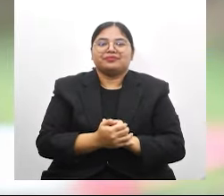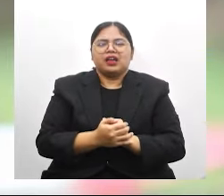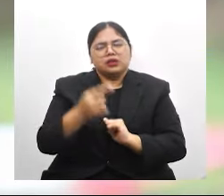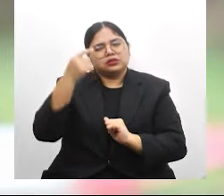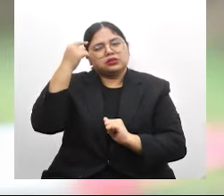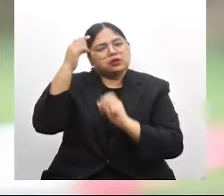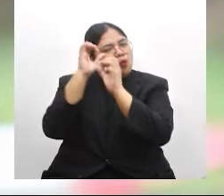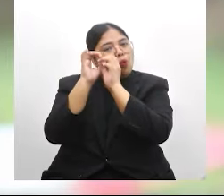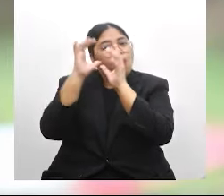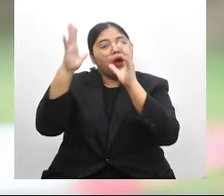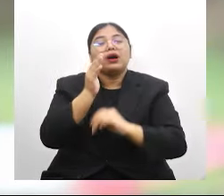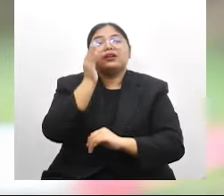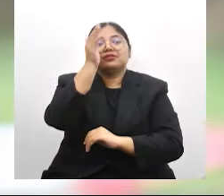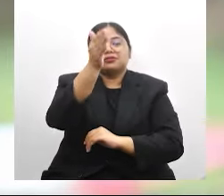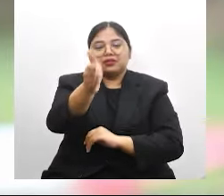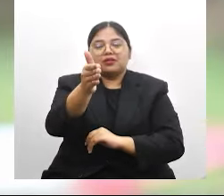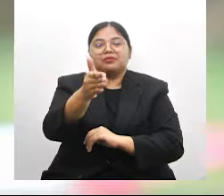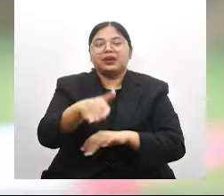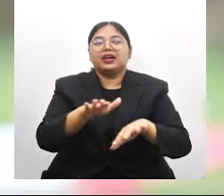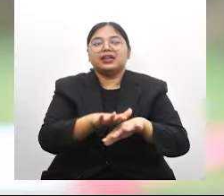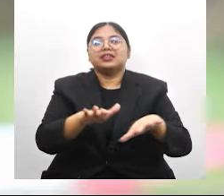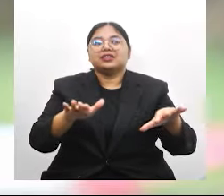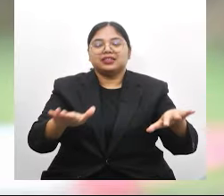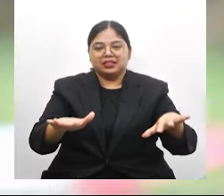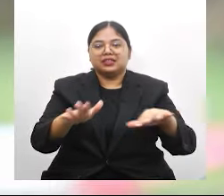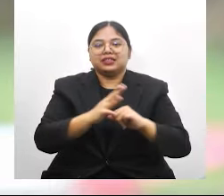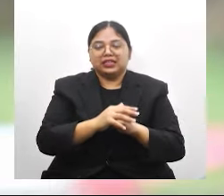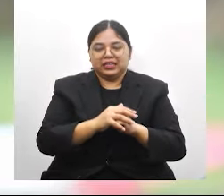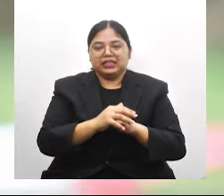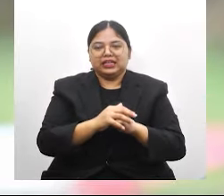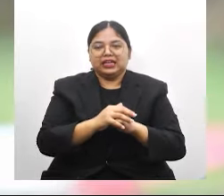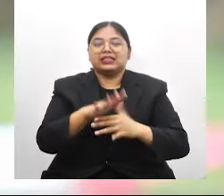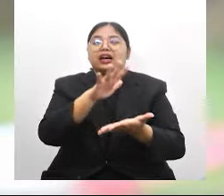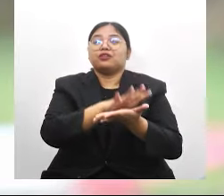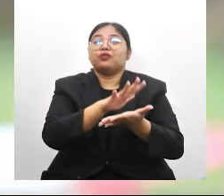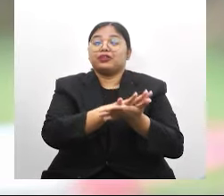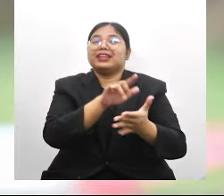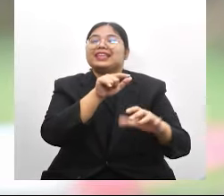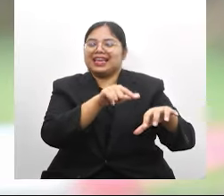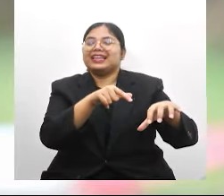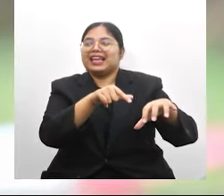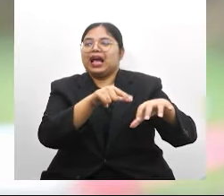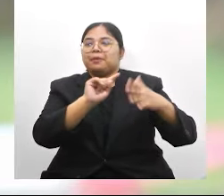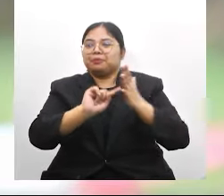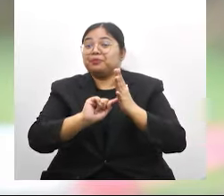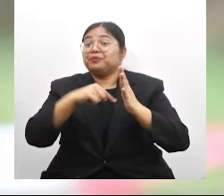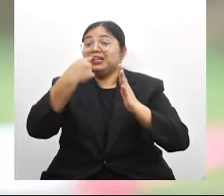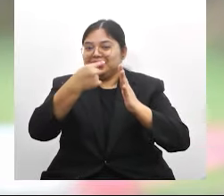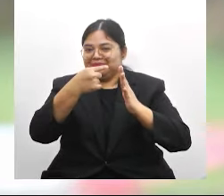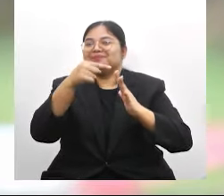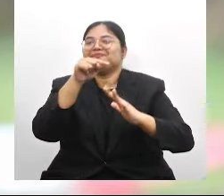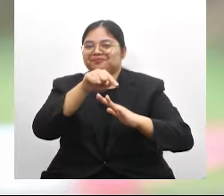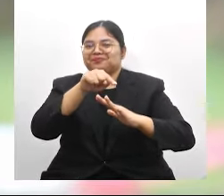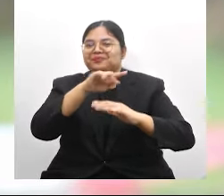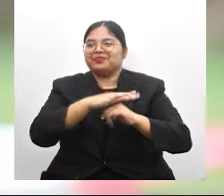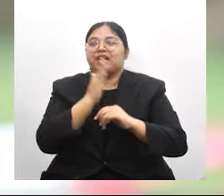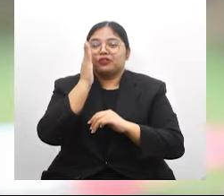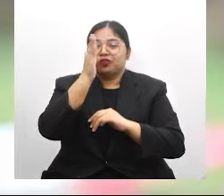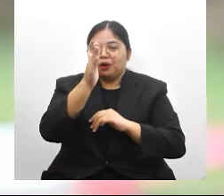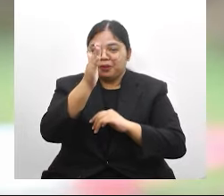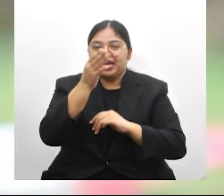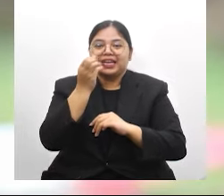หน้าเด็กนักศึกษาจากโรงเรียนัชาตประภาแห่งนี้เป็นจุดประกายเริ่มต้นตรงนี้จะกลับมาพัฒนาท้อง